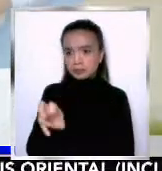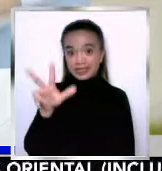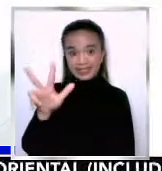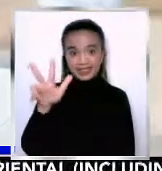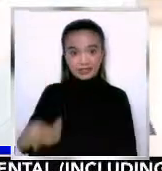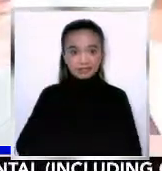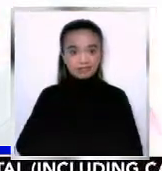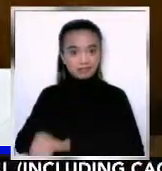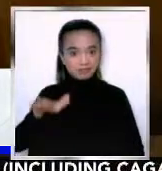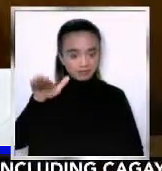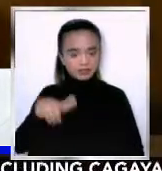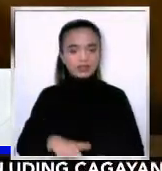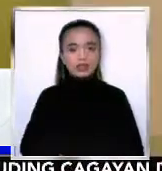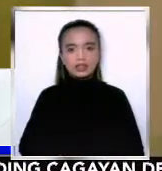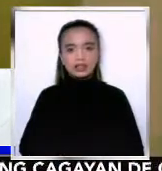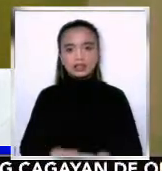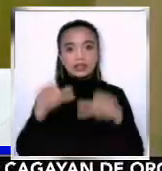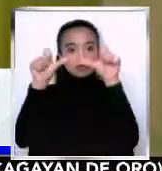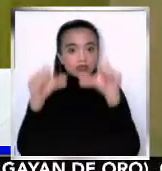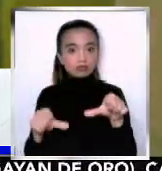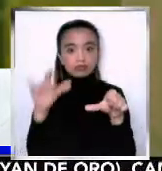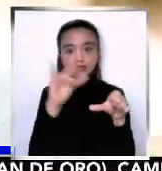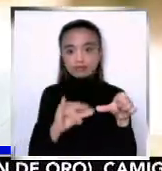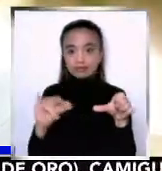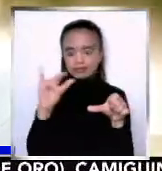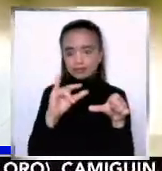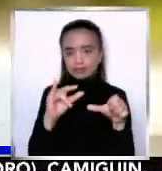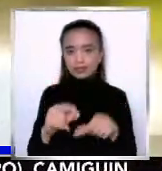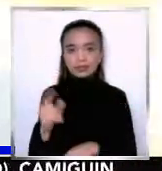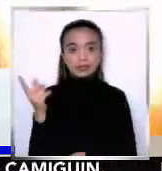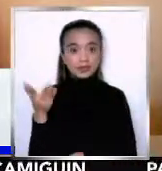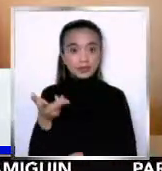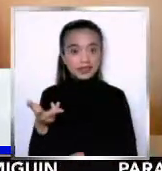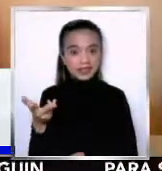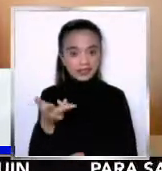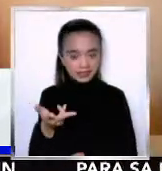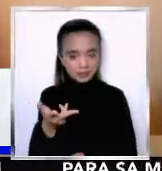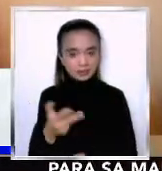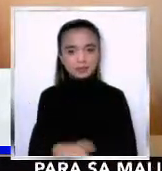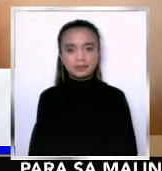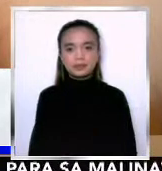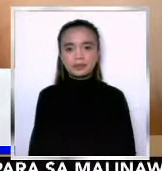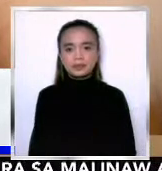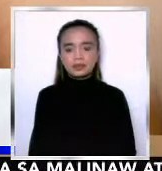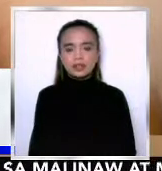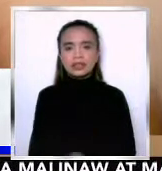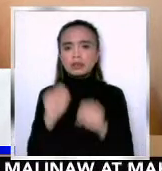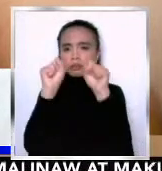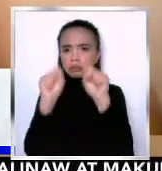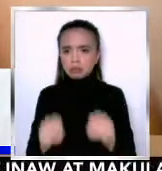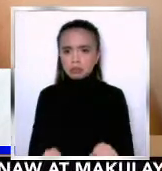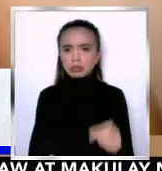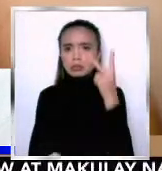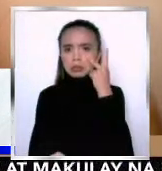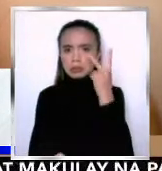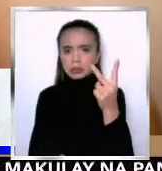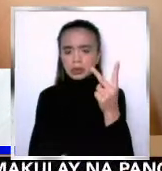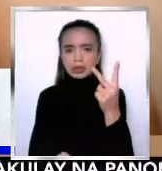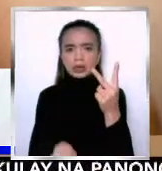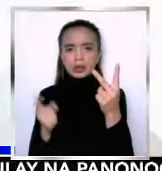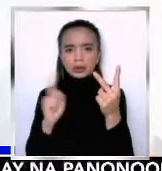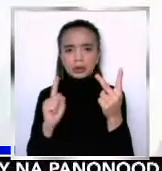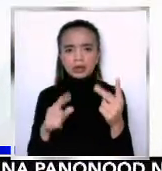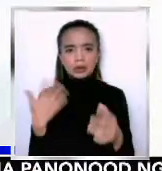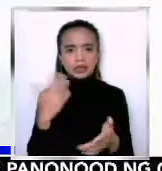mga IG post nga ni na Jillian, Sofia at Althea, kitang-kita ang pag-bloom nila into young